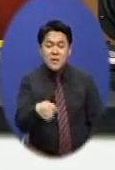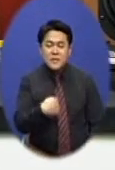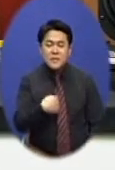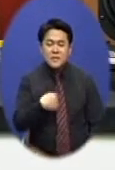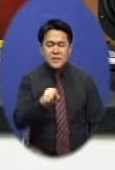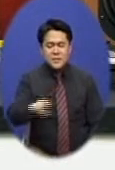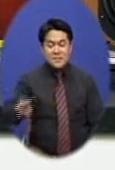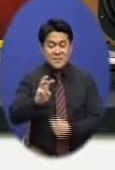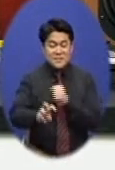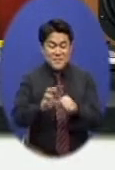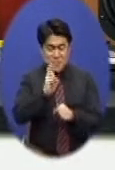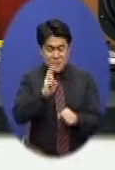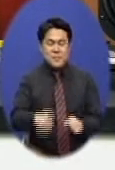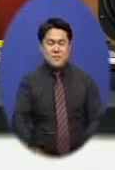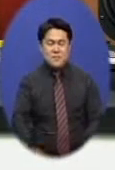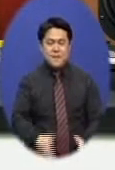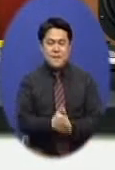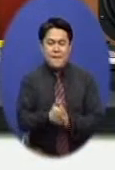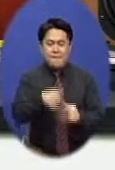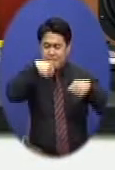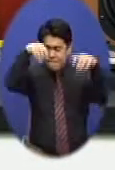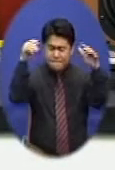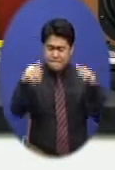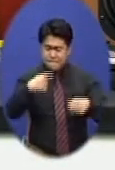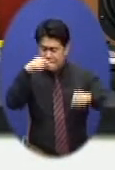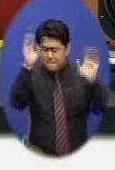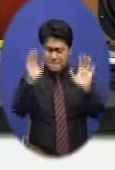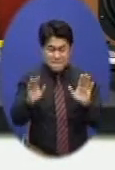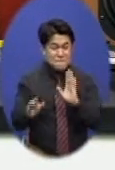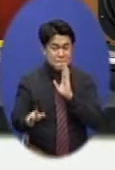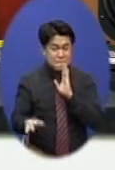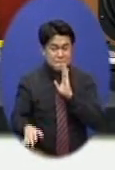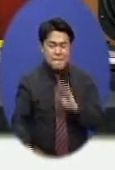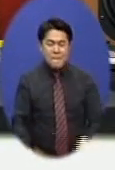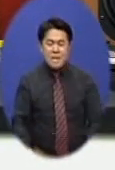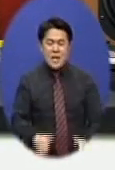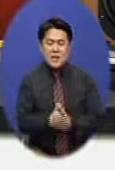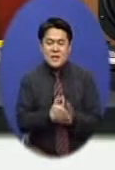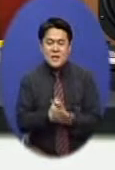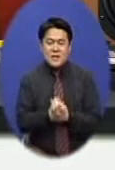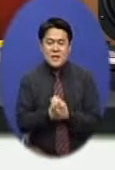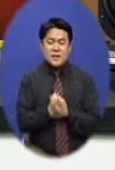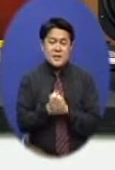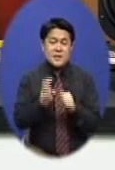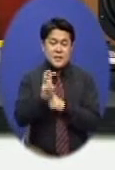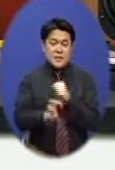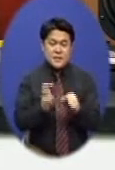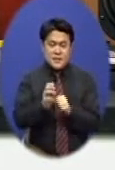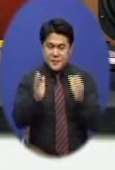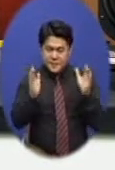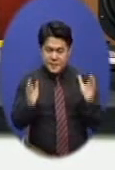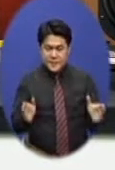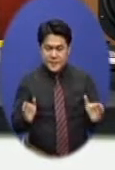오늘 잃어버린 30년이라는 곡. 비가 오나 눈이 오나 이 노래 말이죠. 네. 어머니, 그 네. 30년간의